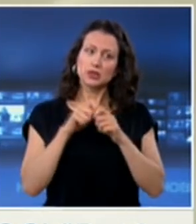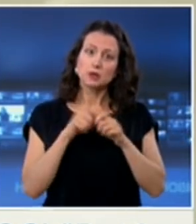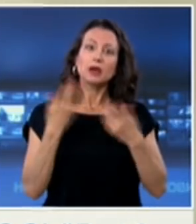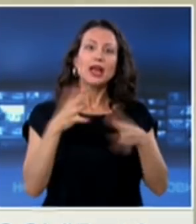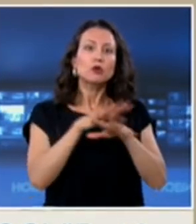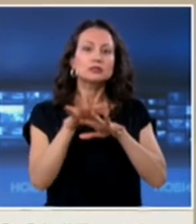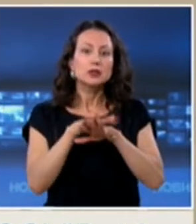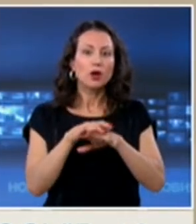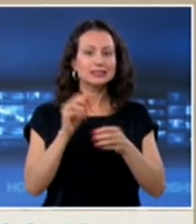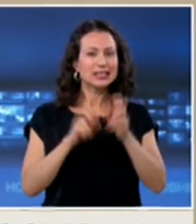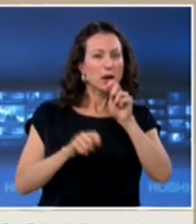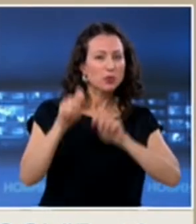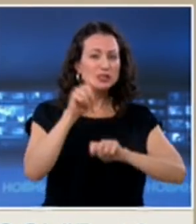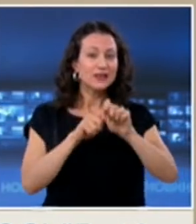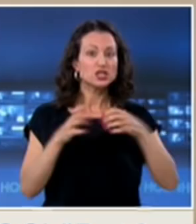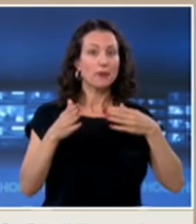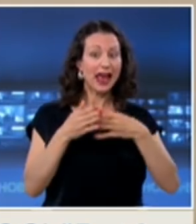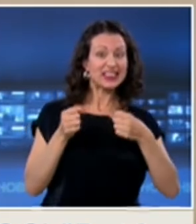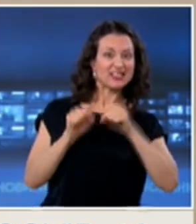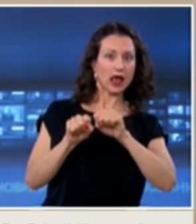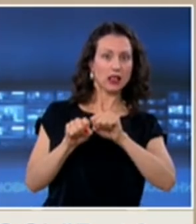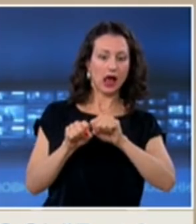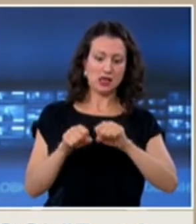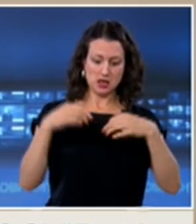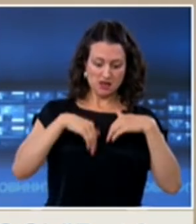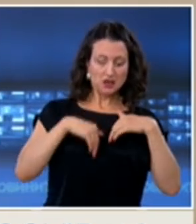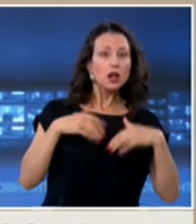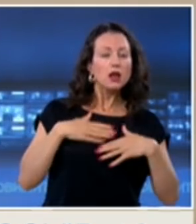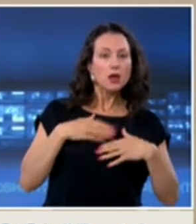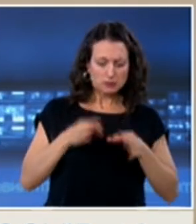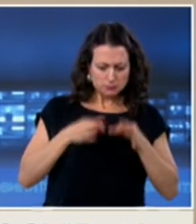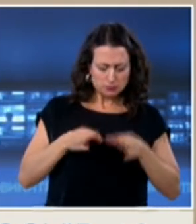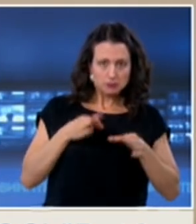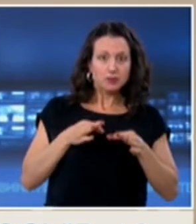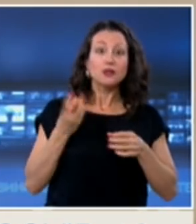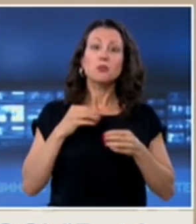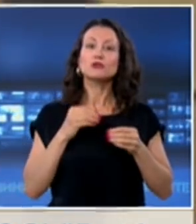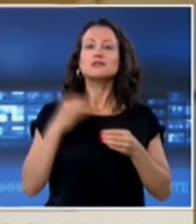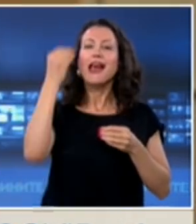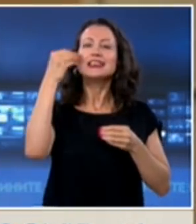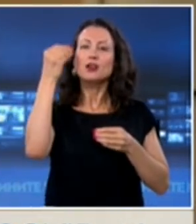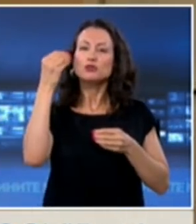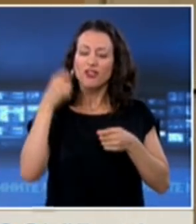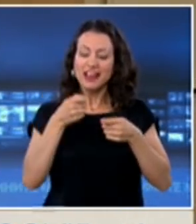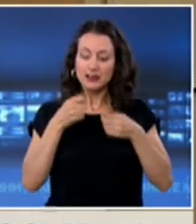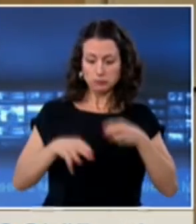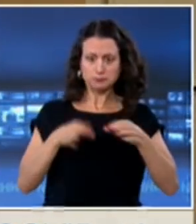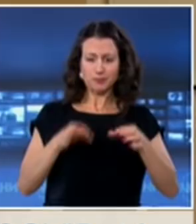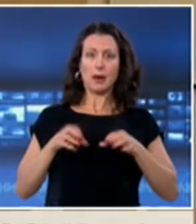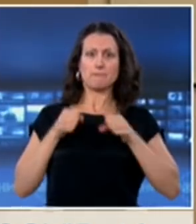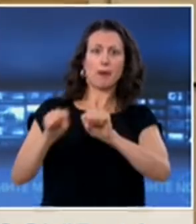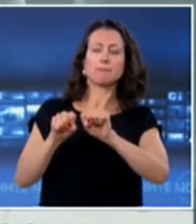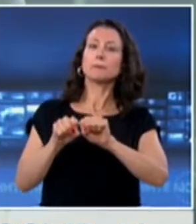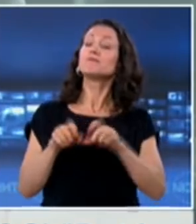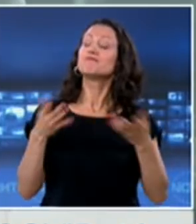антитела. Антитела са, нали, тези, които продуцират нашия организъм, обаче може и изкуствено да се синтезират. Създава център по